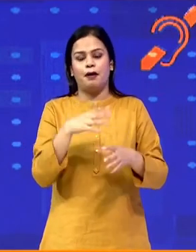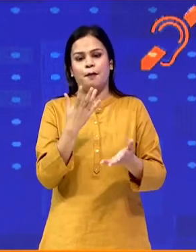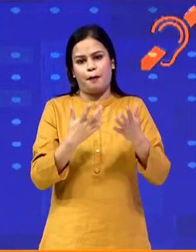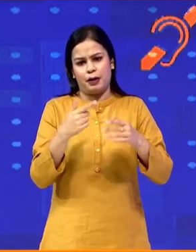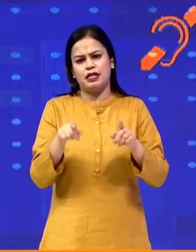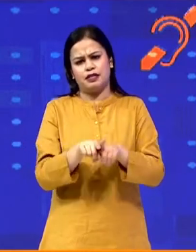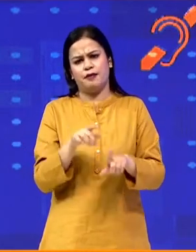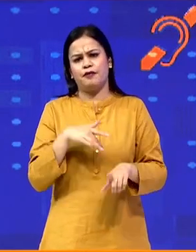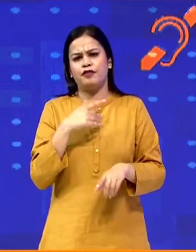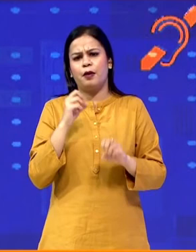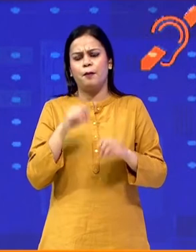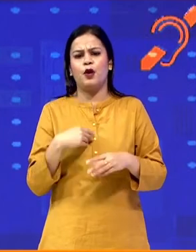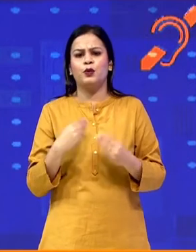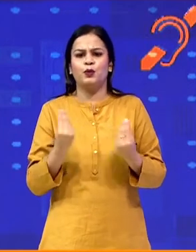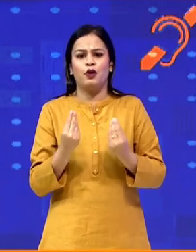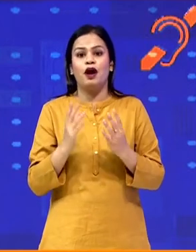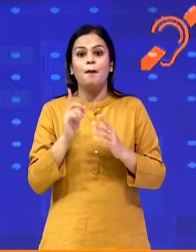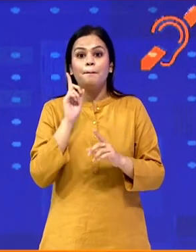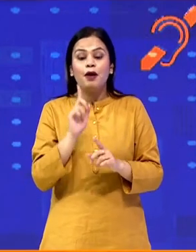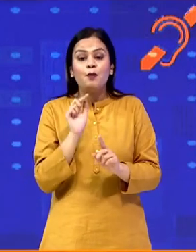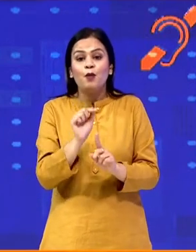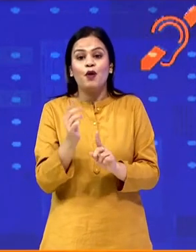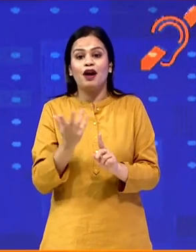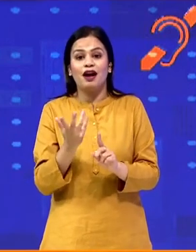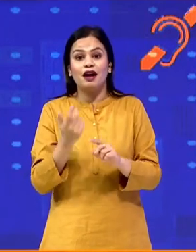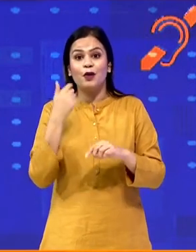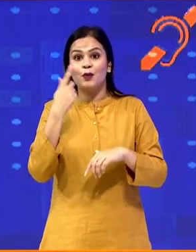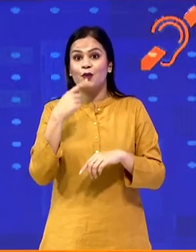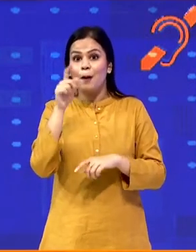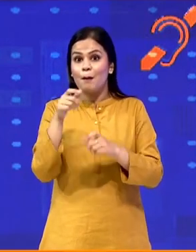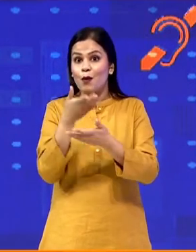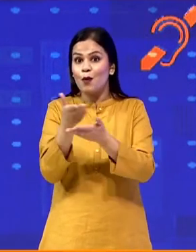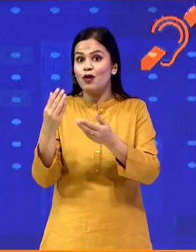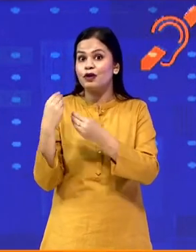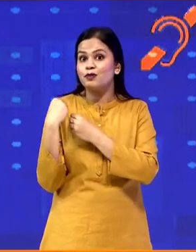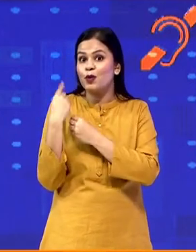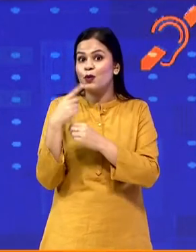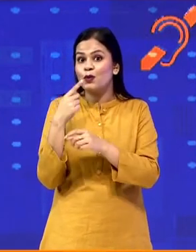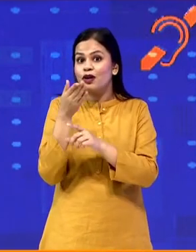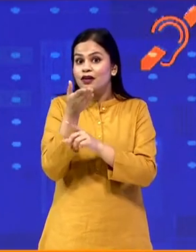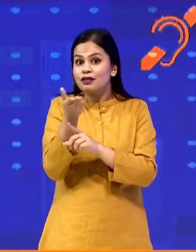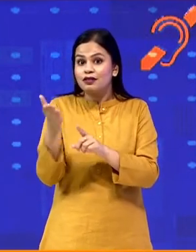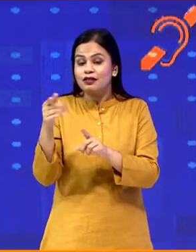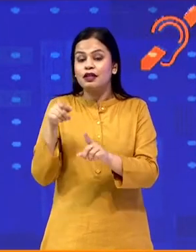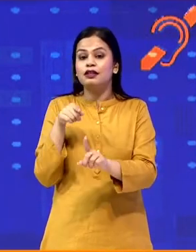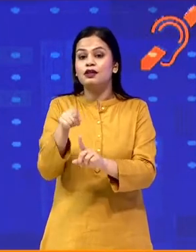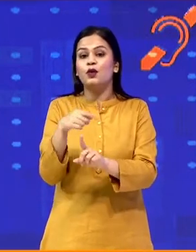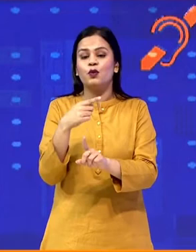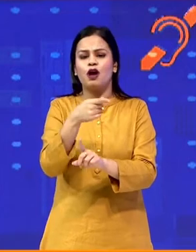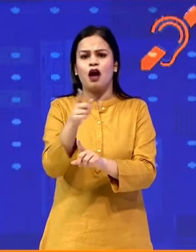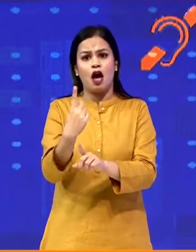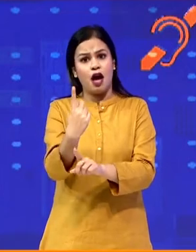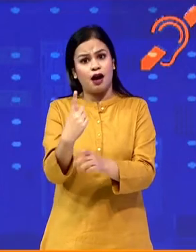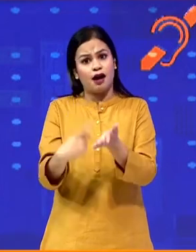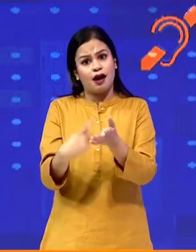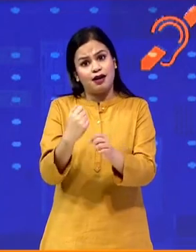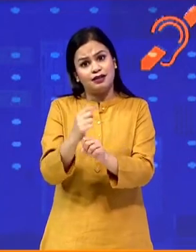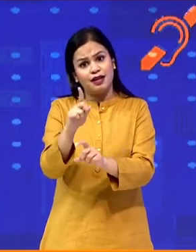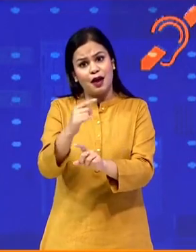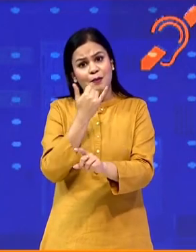पछता हुआ है लेकिन जो लोग जिम्मेदार हैं उसमें रखा नहीं राहुल गांधी जी नहीं है